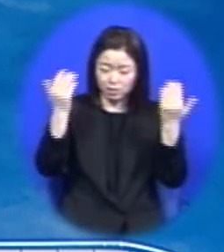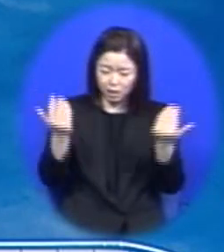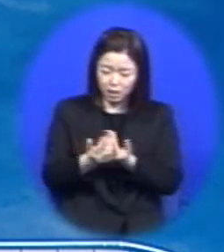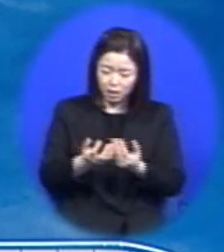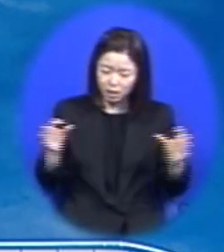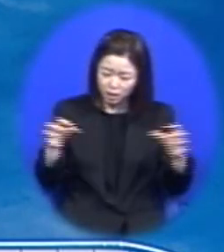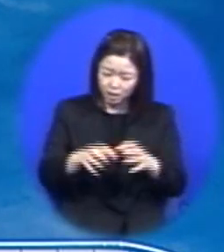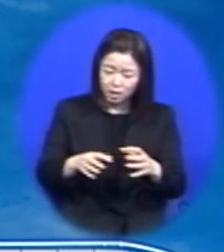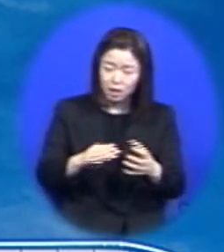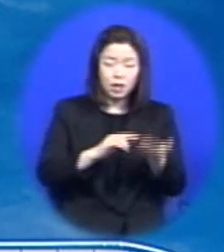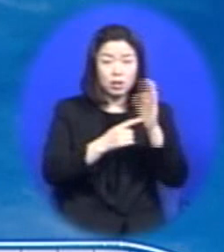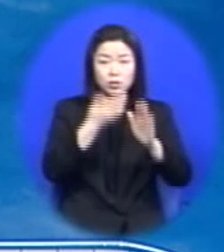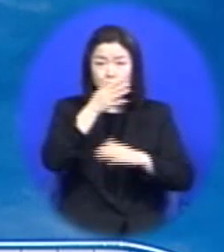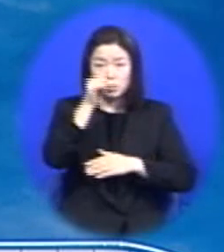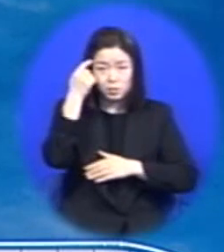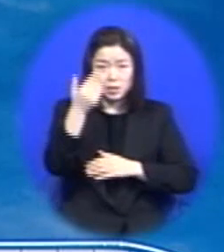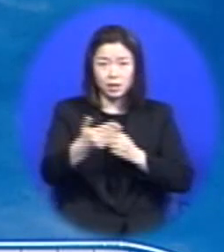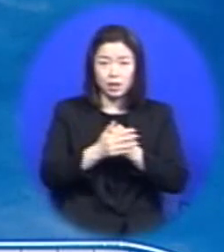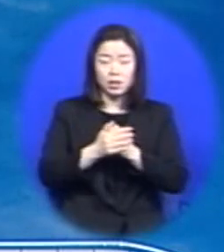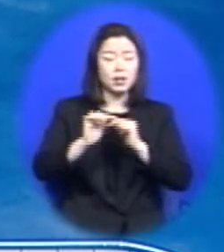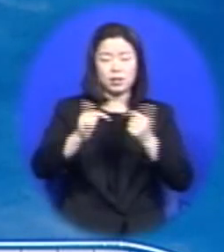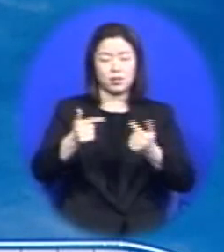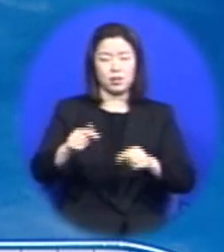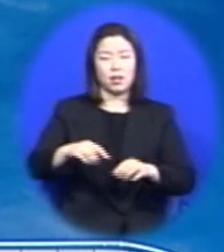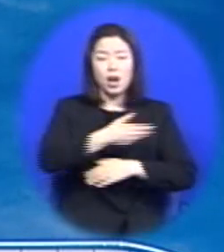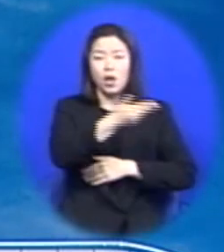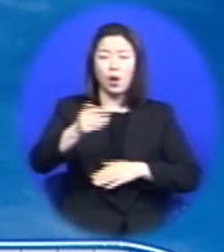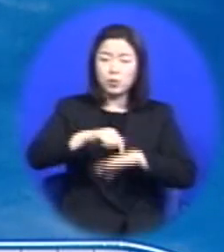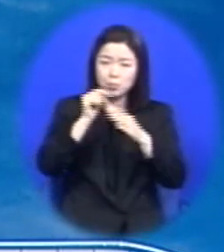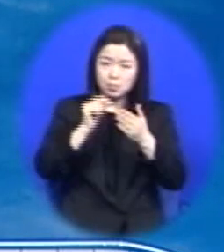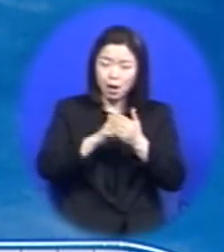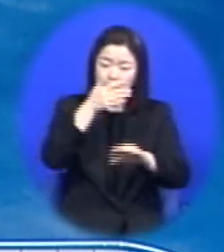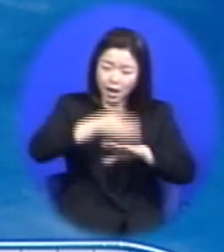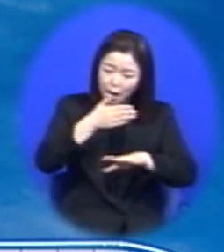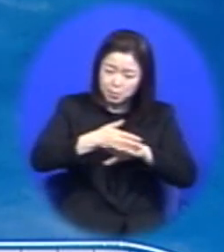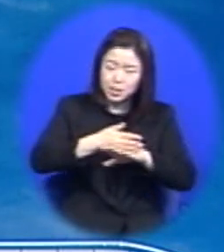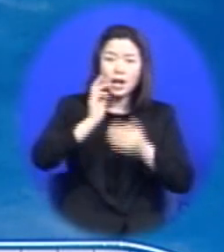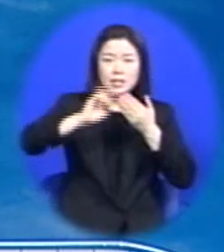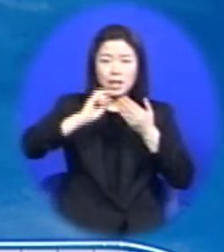담습니까? 여러분의 마음에도 감사와 찬양이 있지만